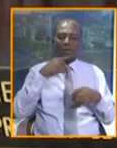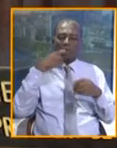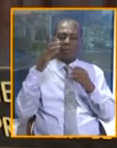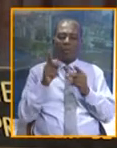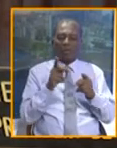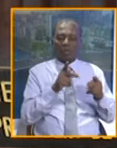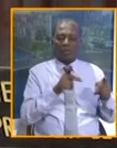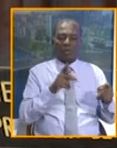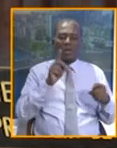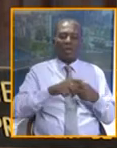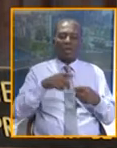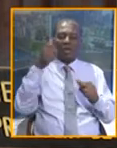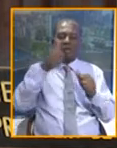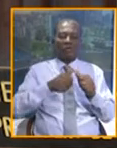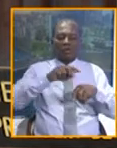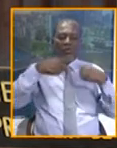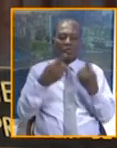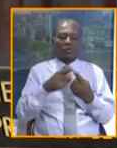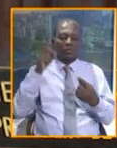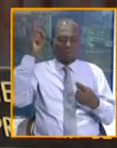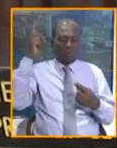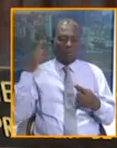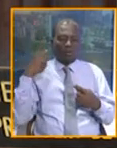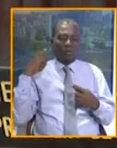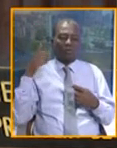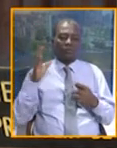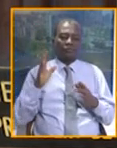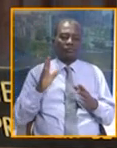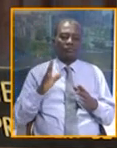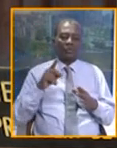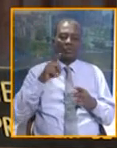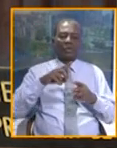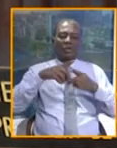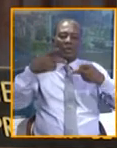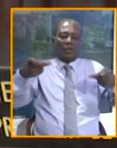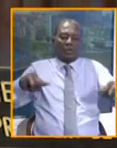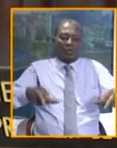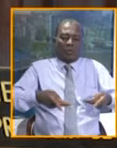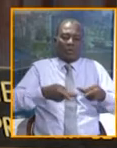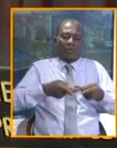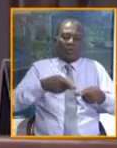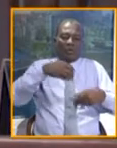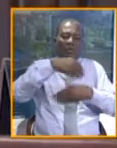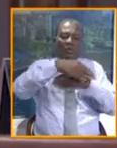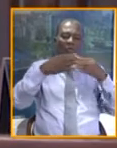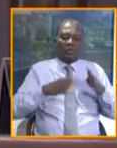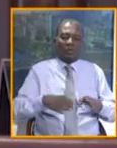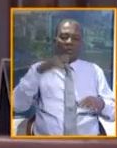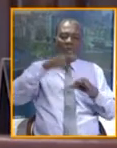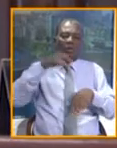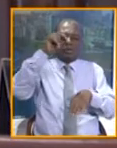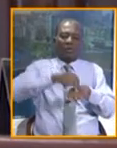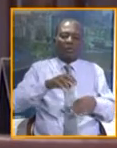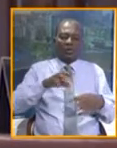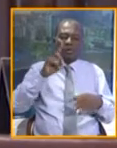proposé à chaque groupe parlementaire des postes dans le bureau. L'élection du